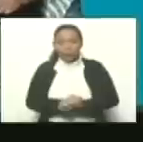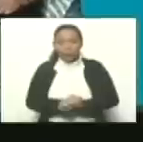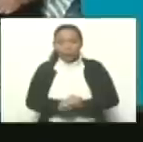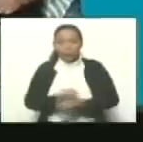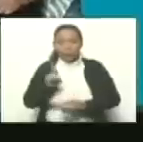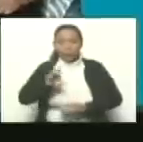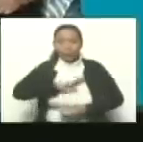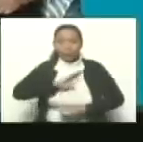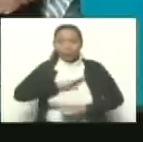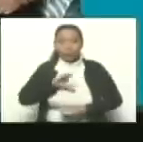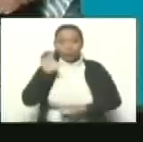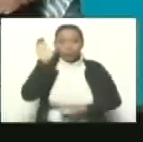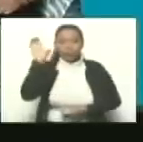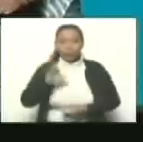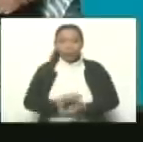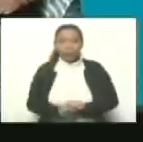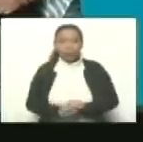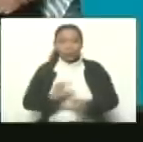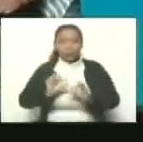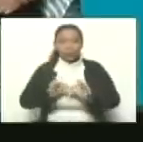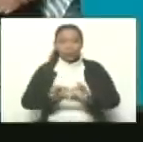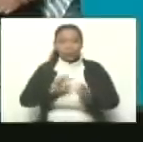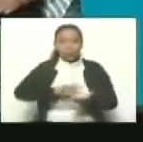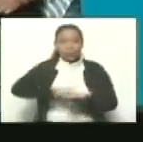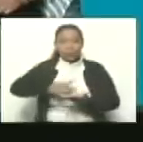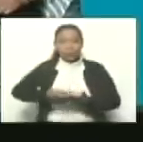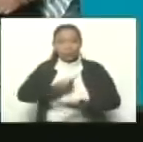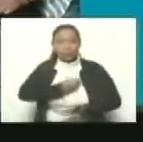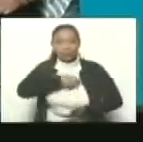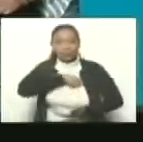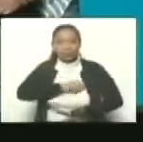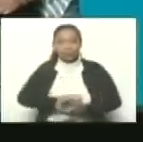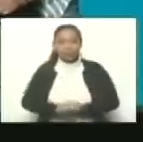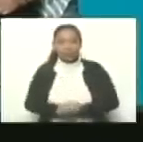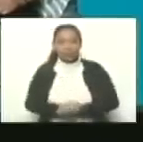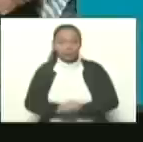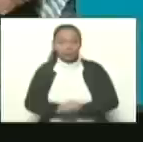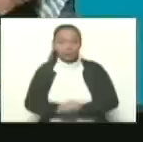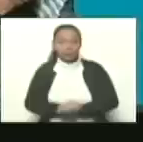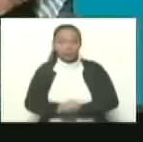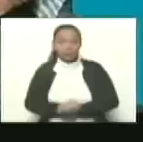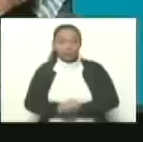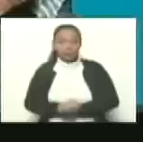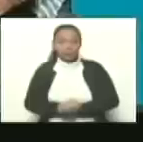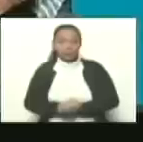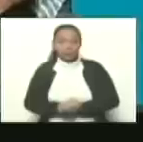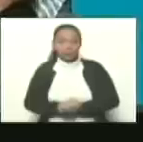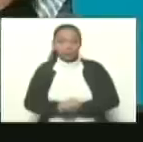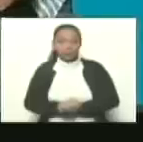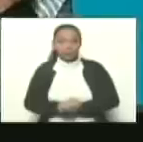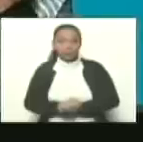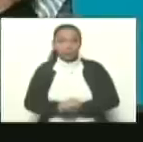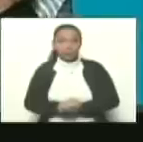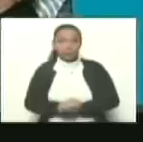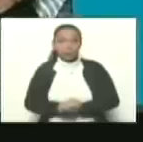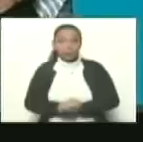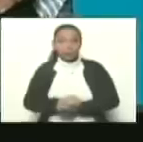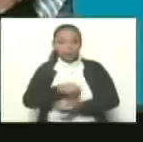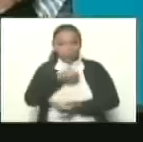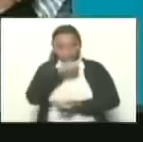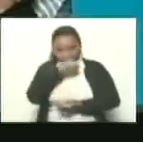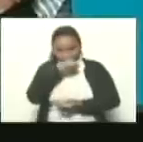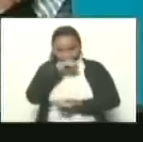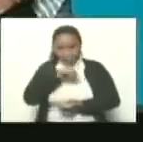país. أخيرا في مقدمتكم الجميلة قبل قليل أظهرتم ماذا واجهتم وكيف